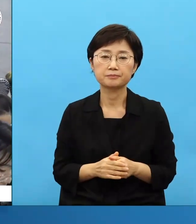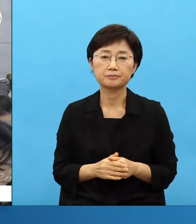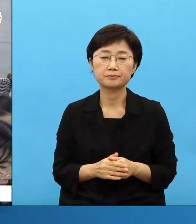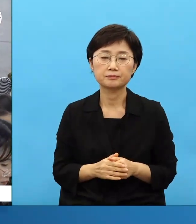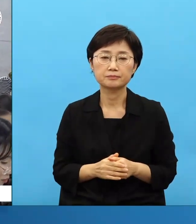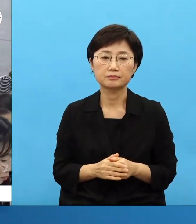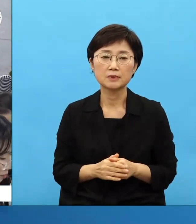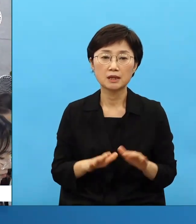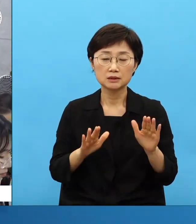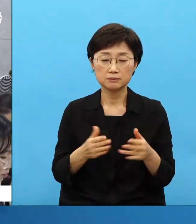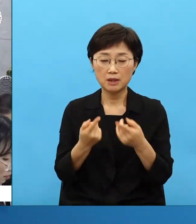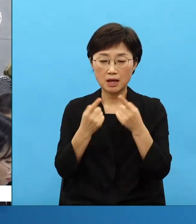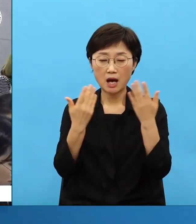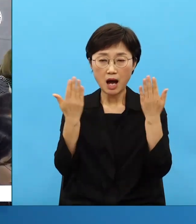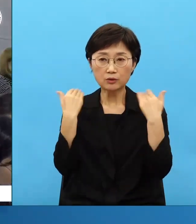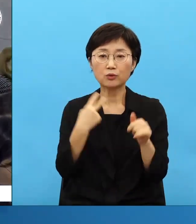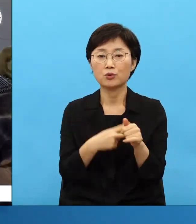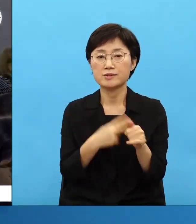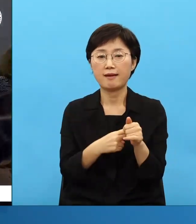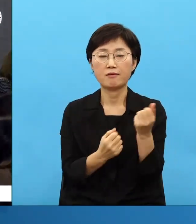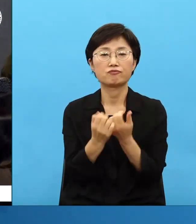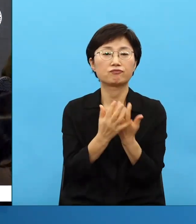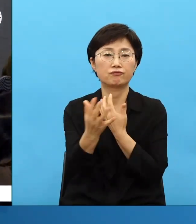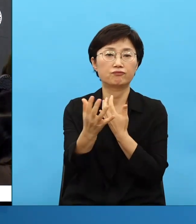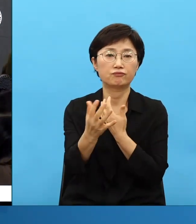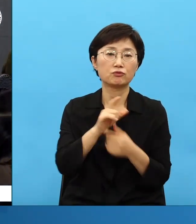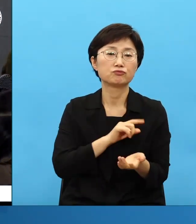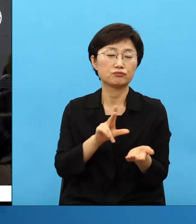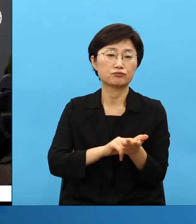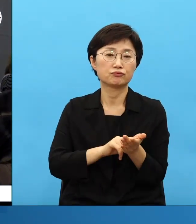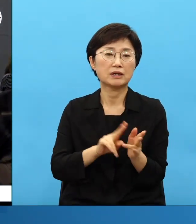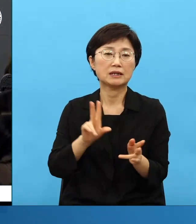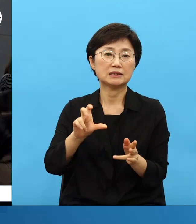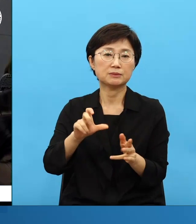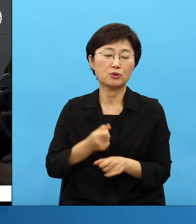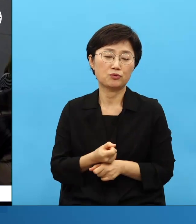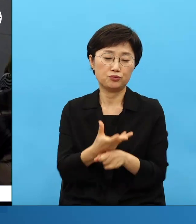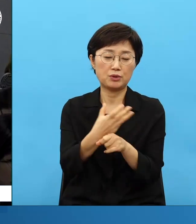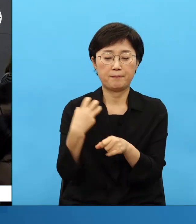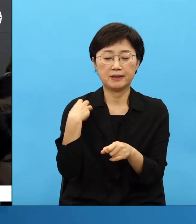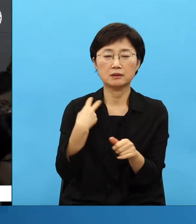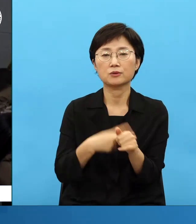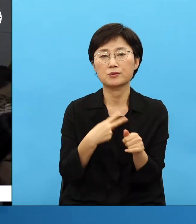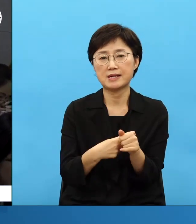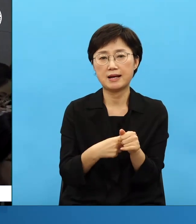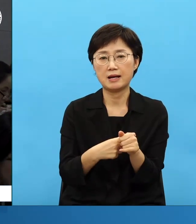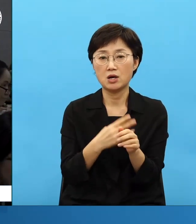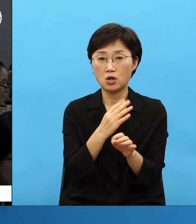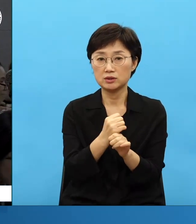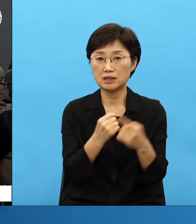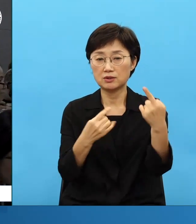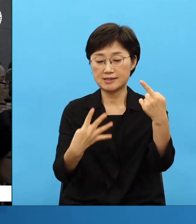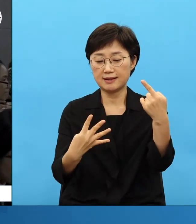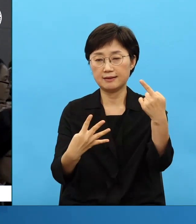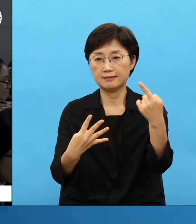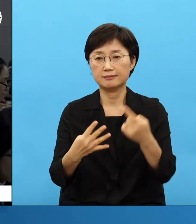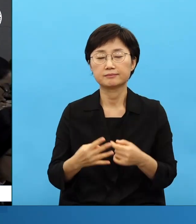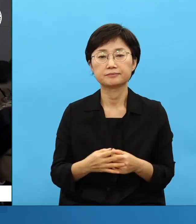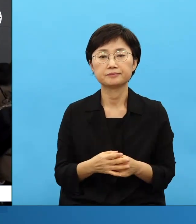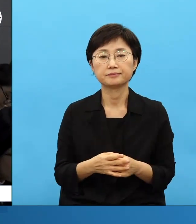2023 현직 교사 수련회는 25시를 전달하는 교사란 주제로 내년 1월 4일 덕평 RUTC에서